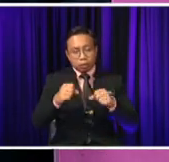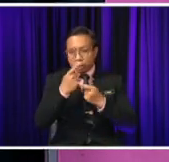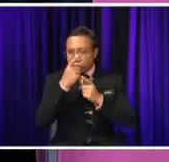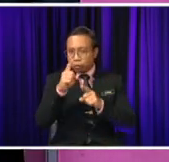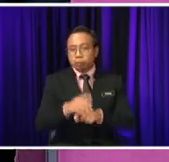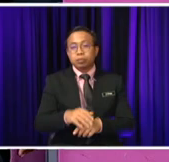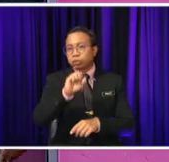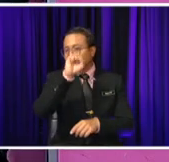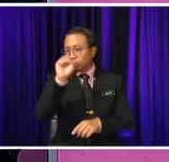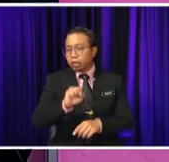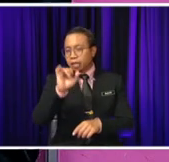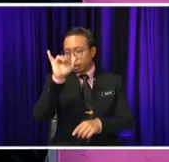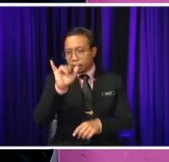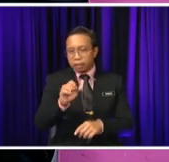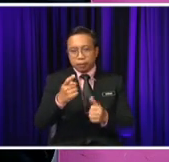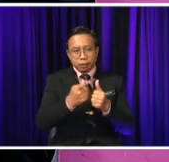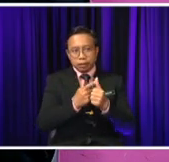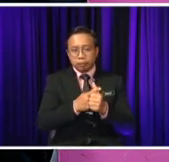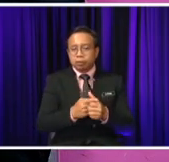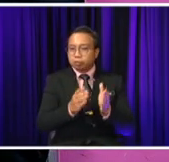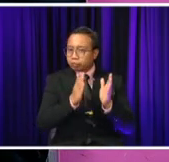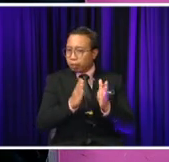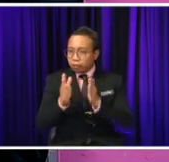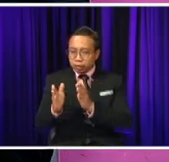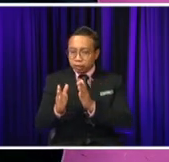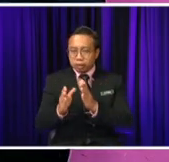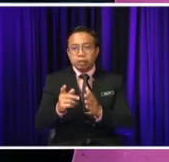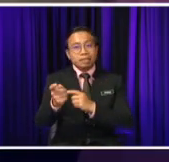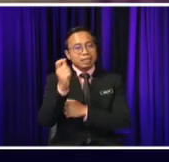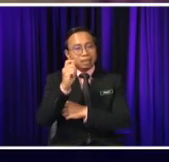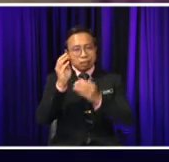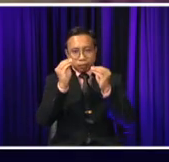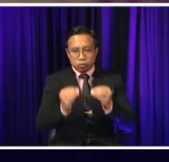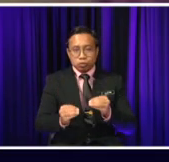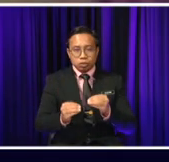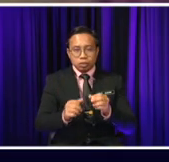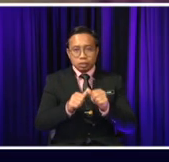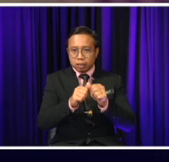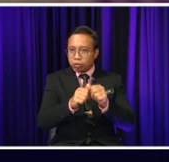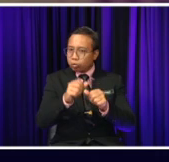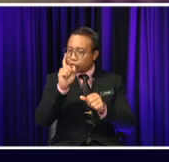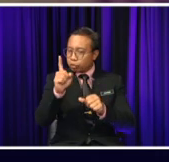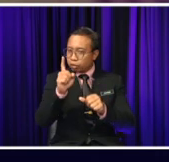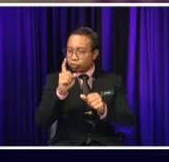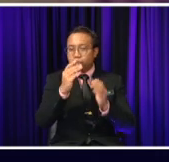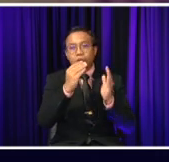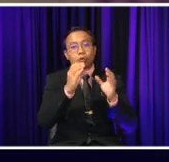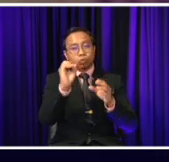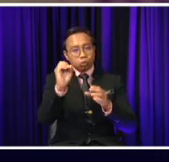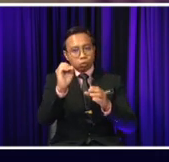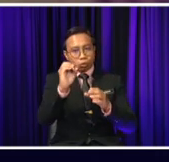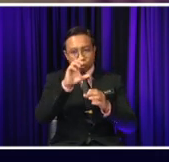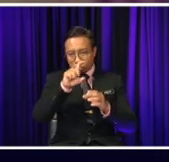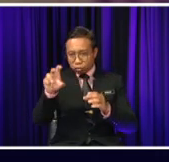soalan yang pertama menyelaraskan tenaga manusia agar mengikut satu kosong untuk